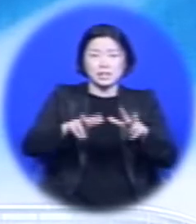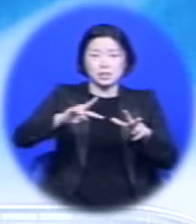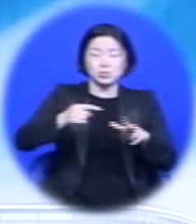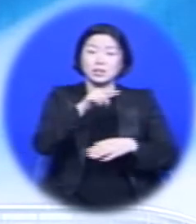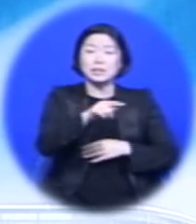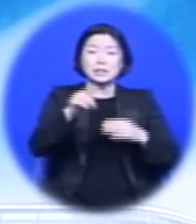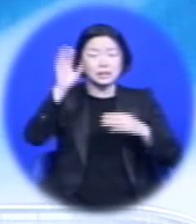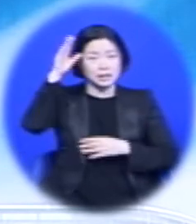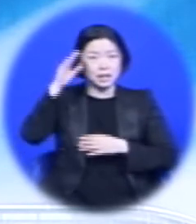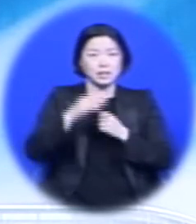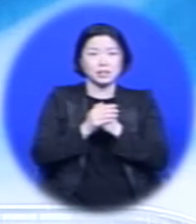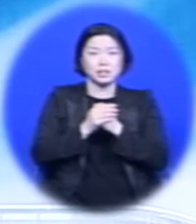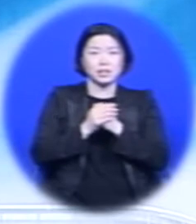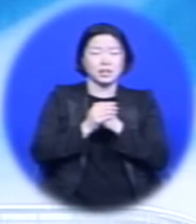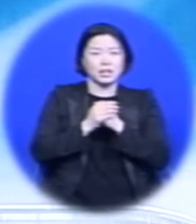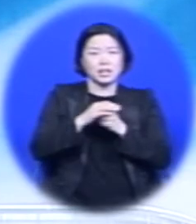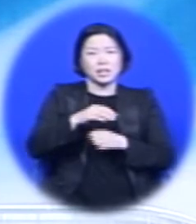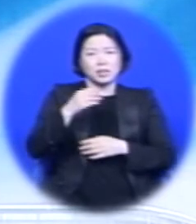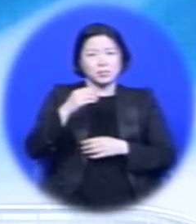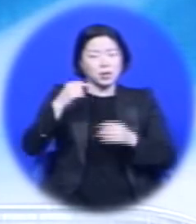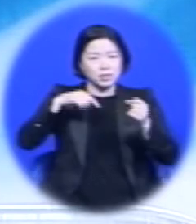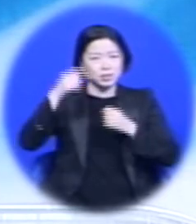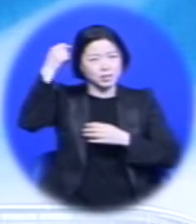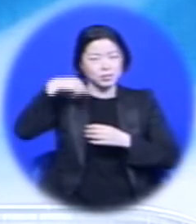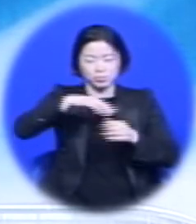개는 정말 철도 없이 계속 짖습니다.